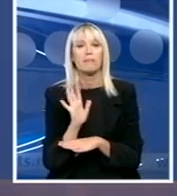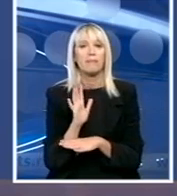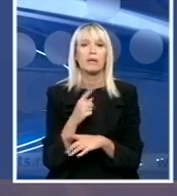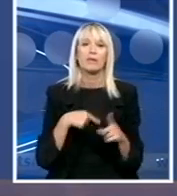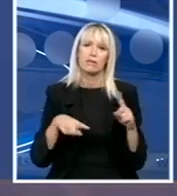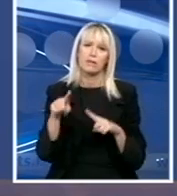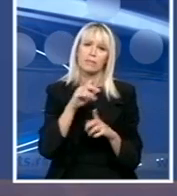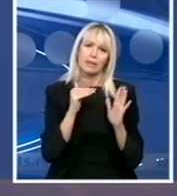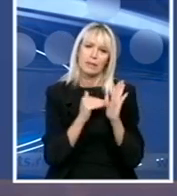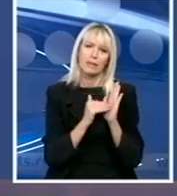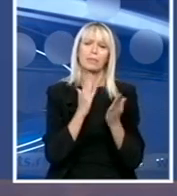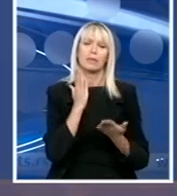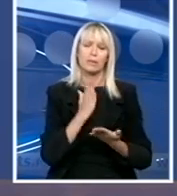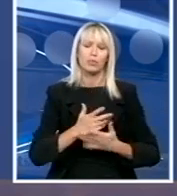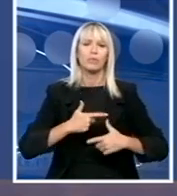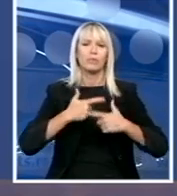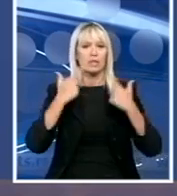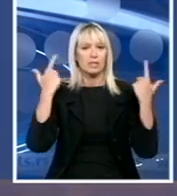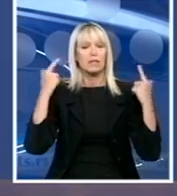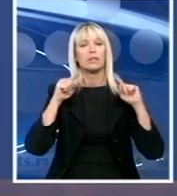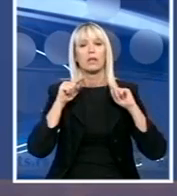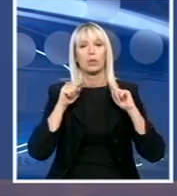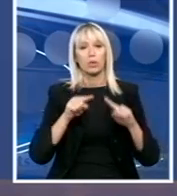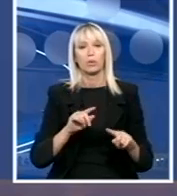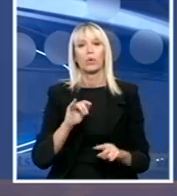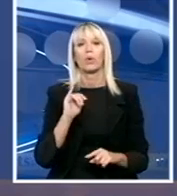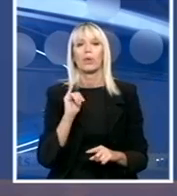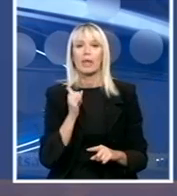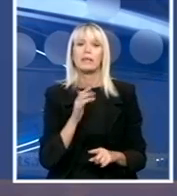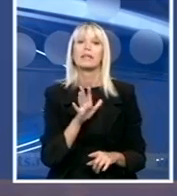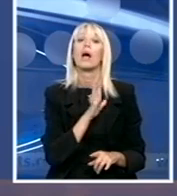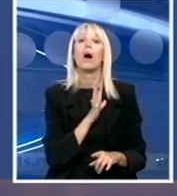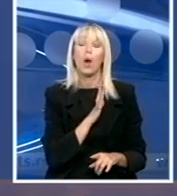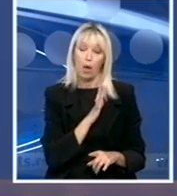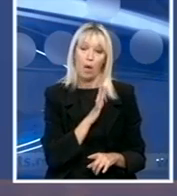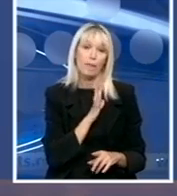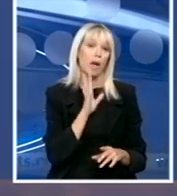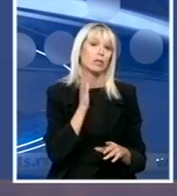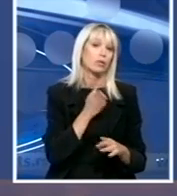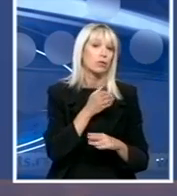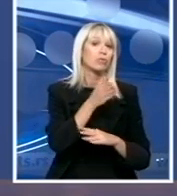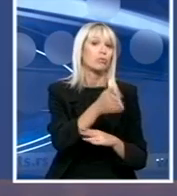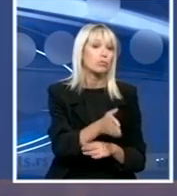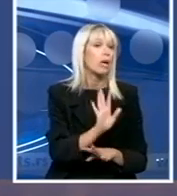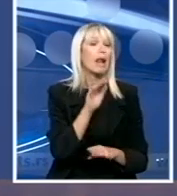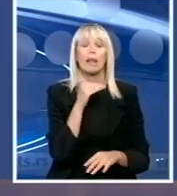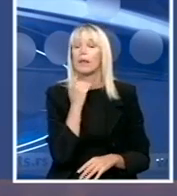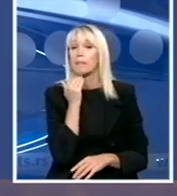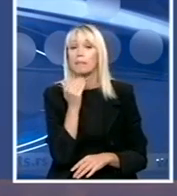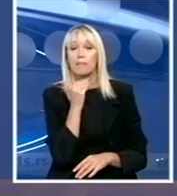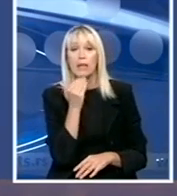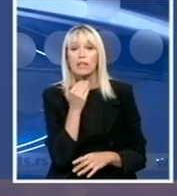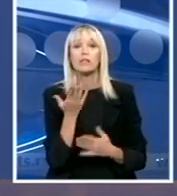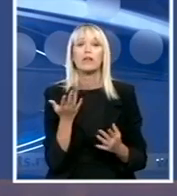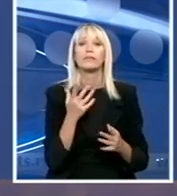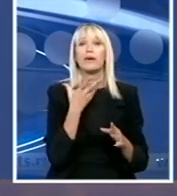budemo svesni da to jeste određeni faktor rizika za prenošenje infekcije, da bez obzira koliko se